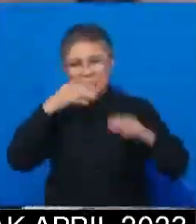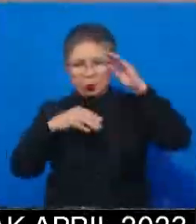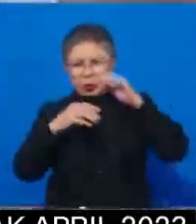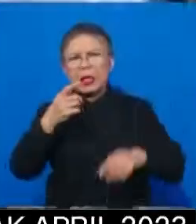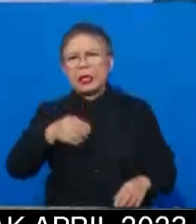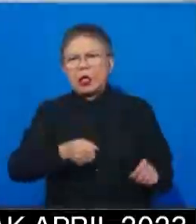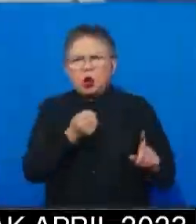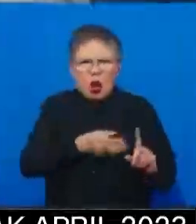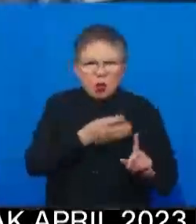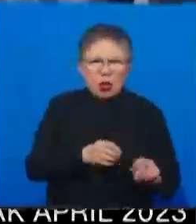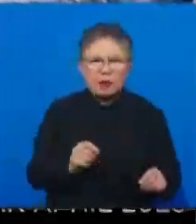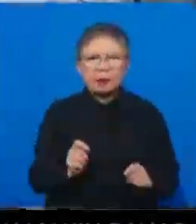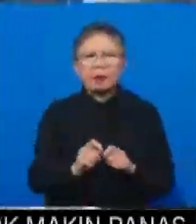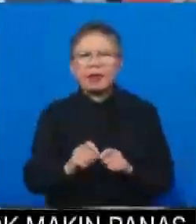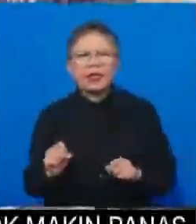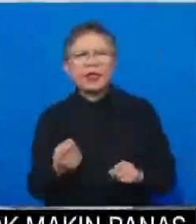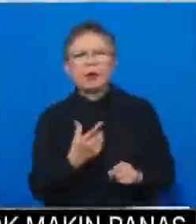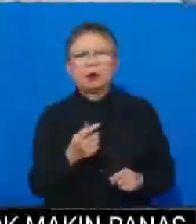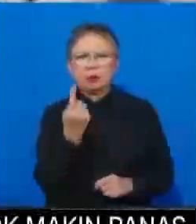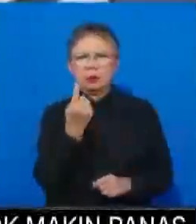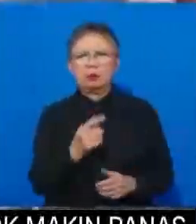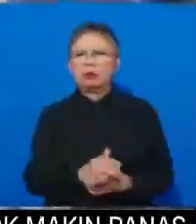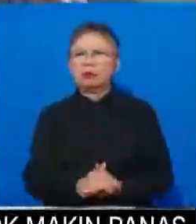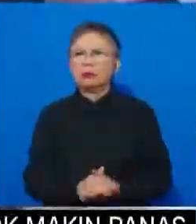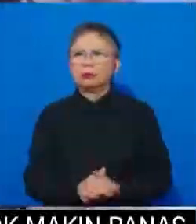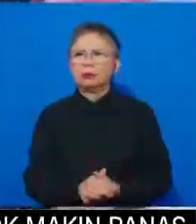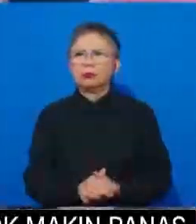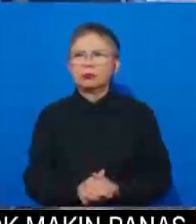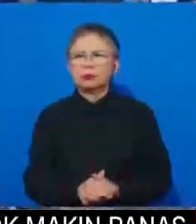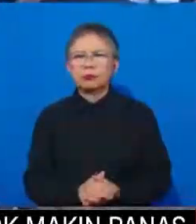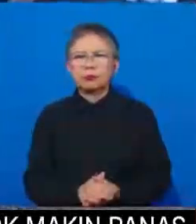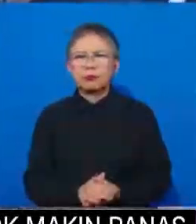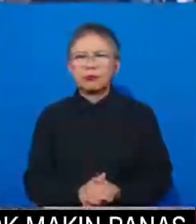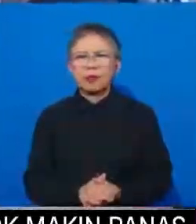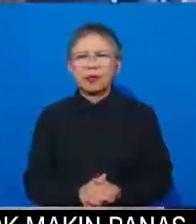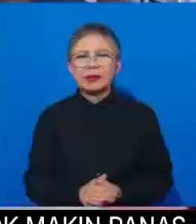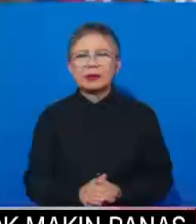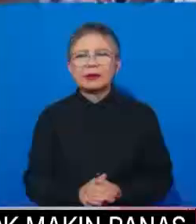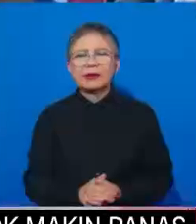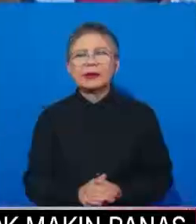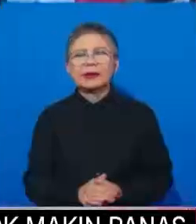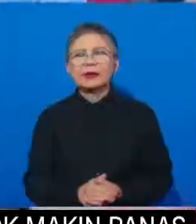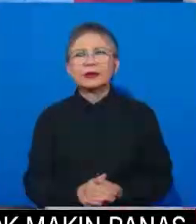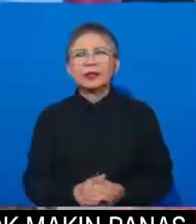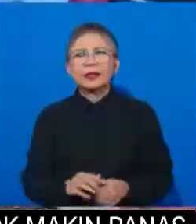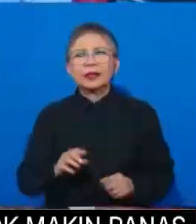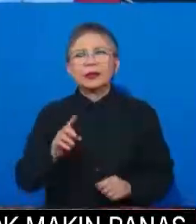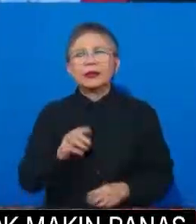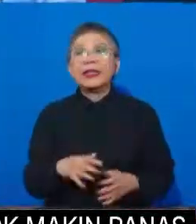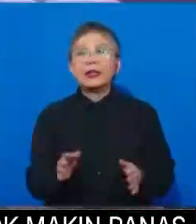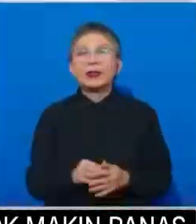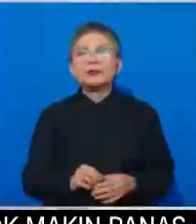diduga sebagai pemicu kericuhan. Ritual ini juga sekaligus untuk memeriahkan momen jelang 17